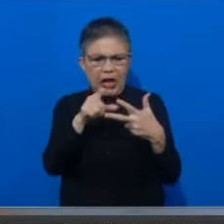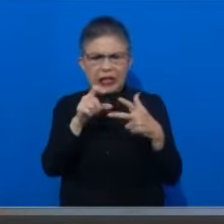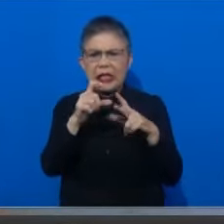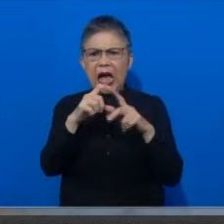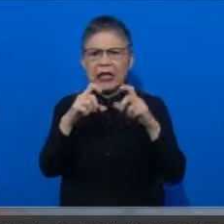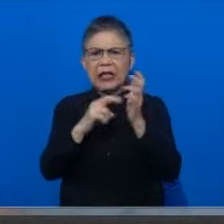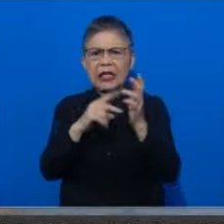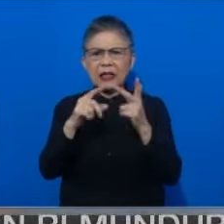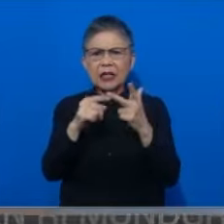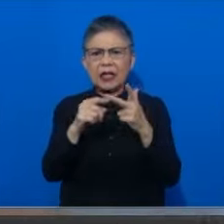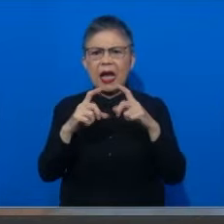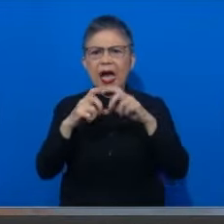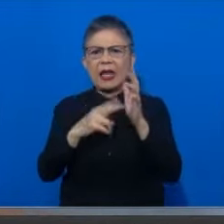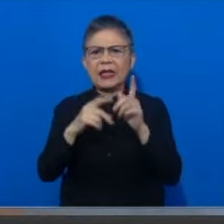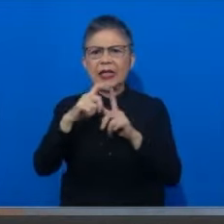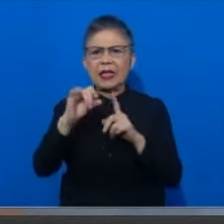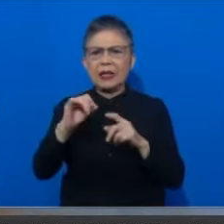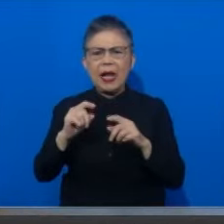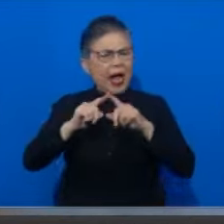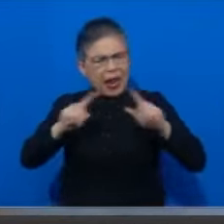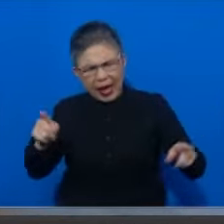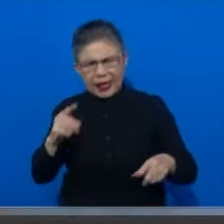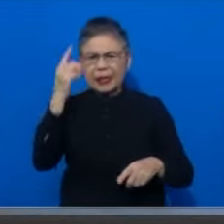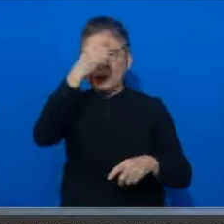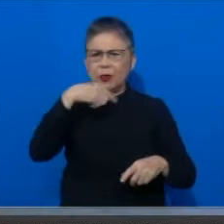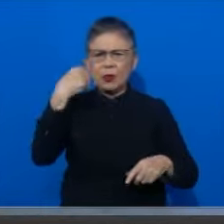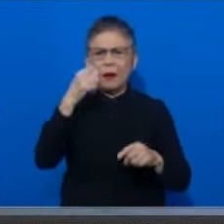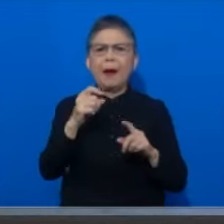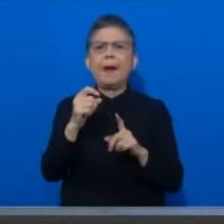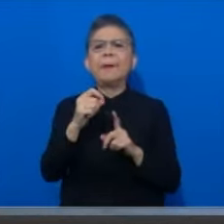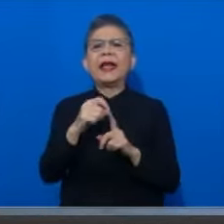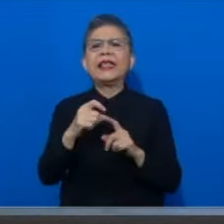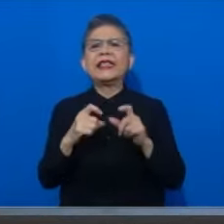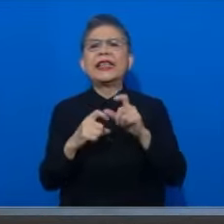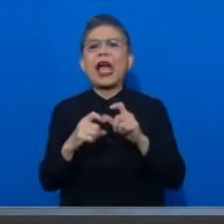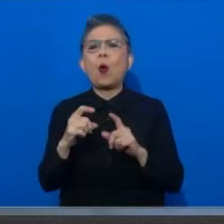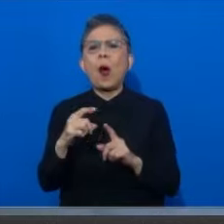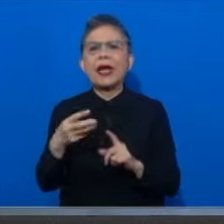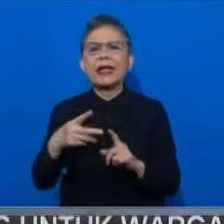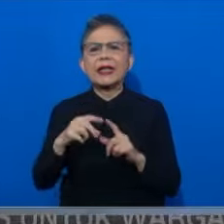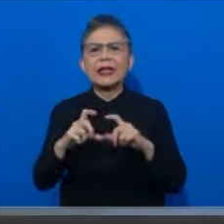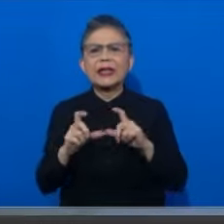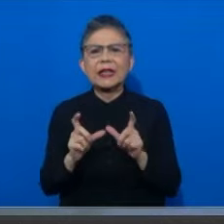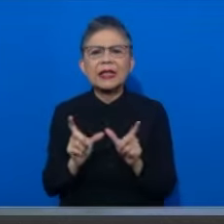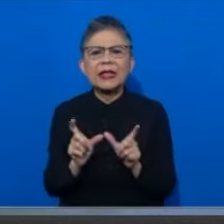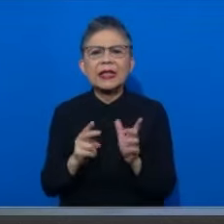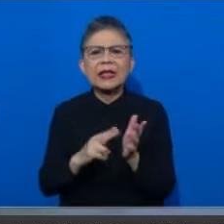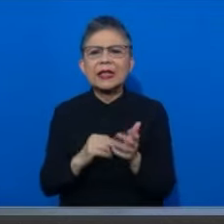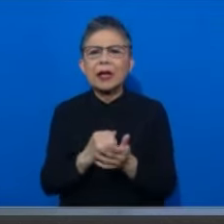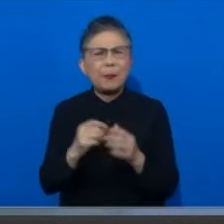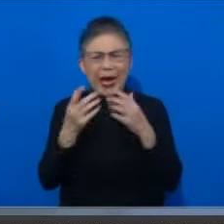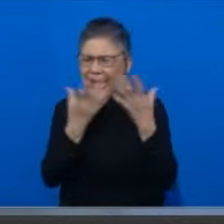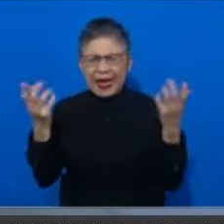sama satu lagi Andi. Beda sama Peggy Setiawan? Yang ditangkap yang sekarang tuh Peggy yang mana? Tadi tuh Peggy itu beda